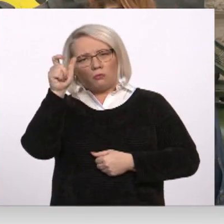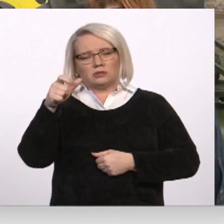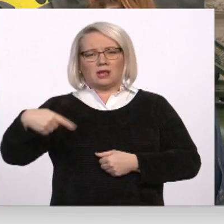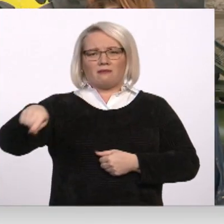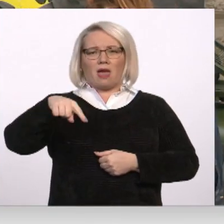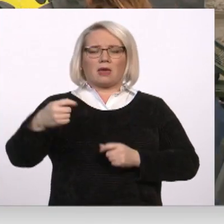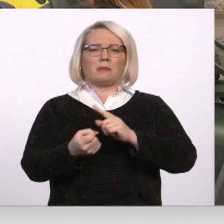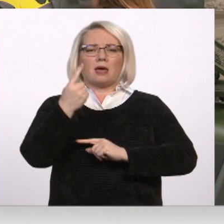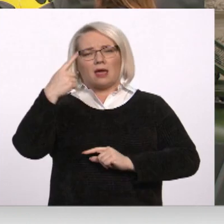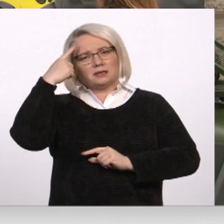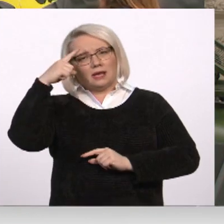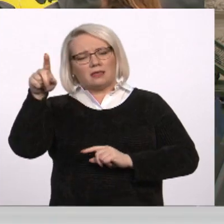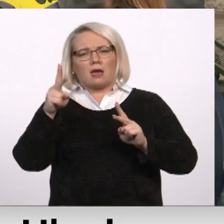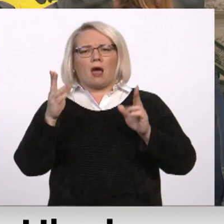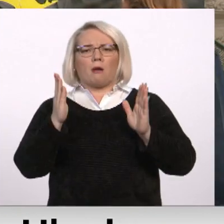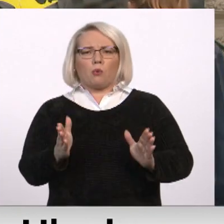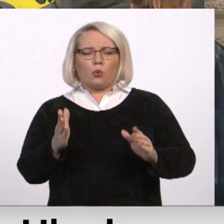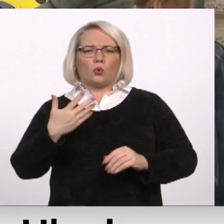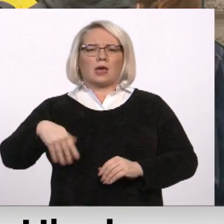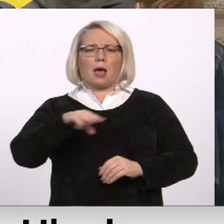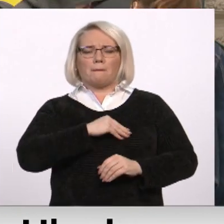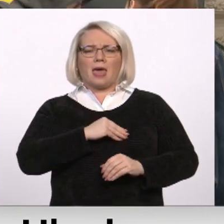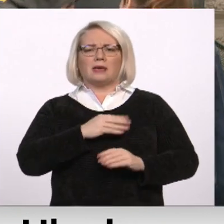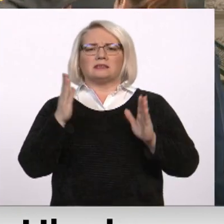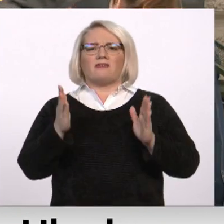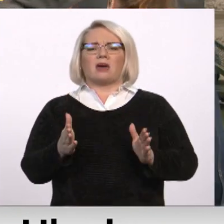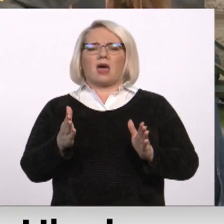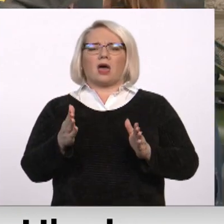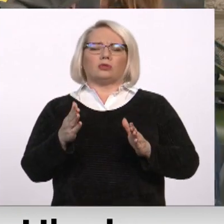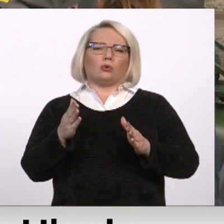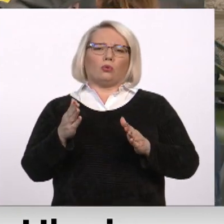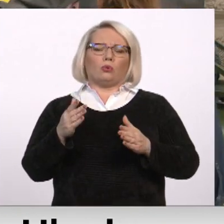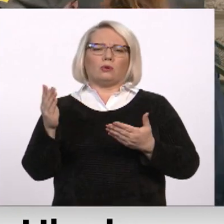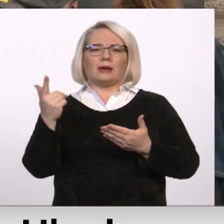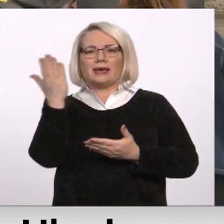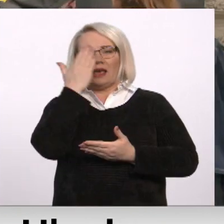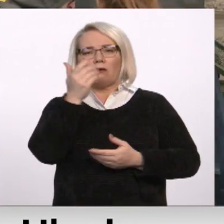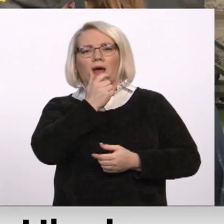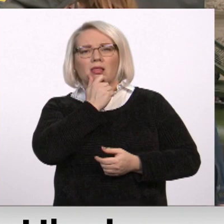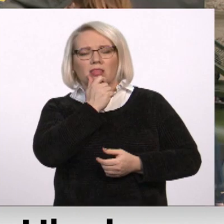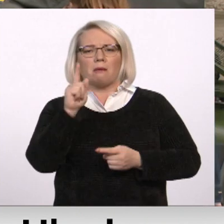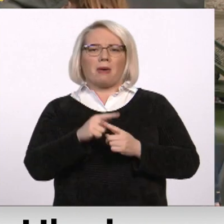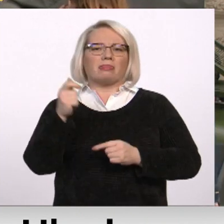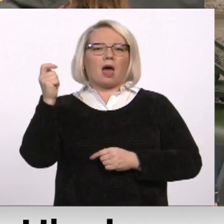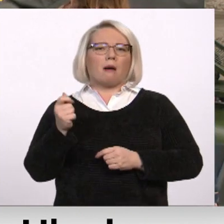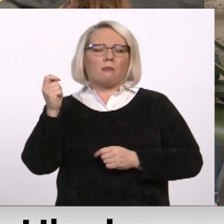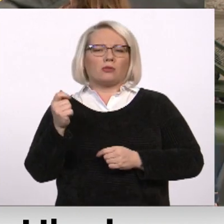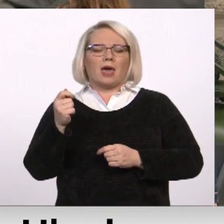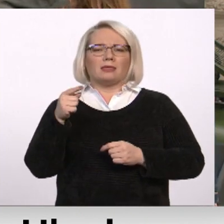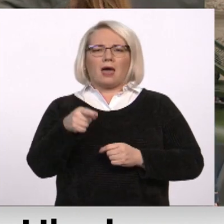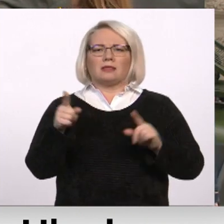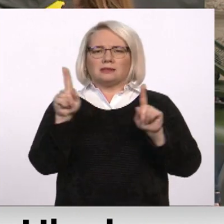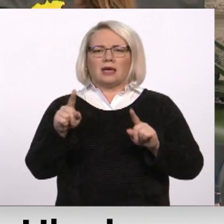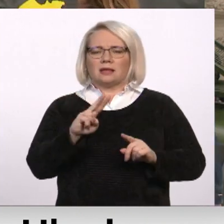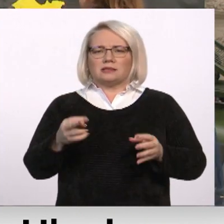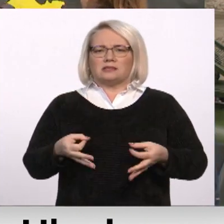kā būtu, ja mēs varētu seriālu vietā līdzīgi abonēt kaut ko daudz svarīgāk, kas ir būtībā mūsu tāda,